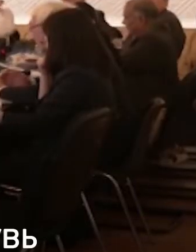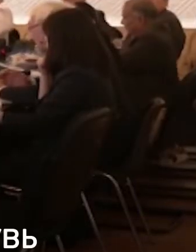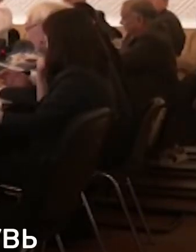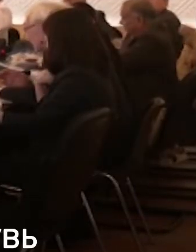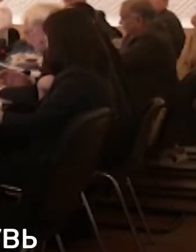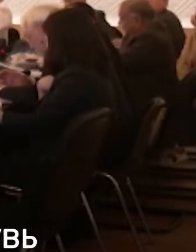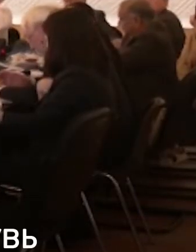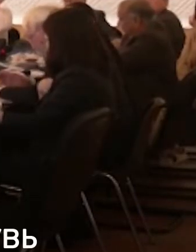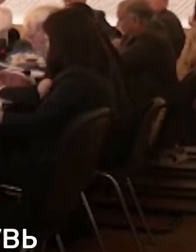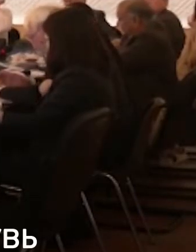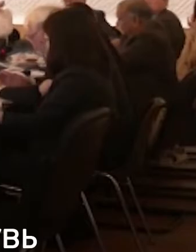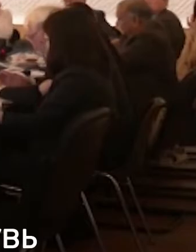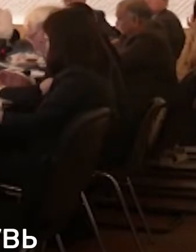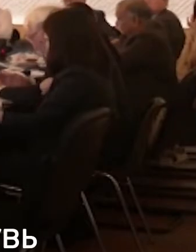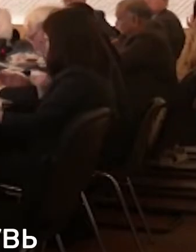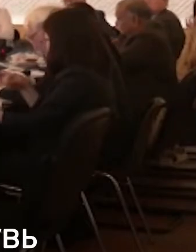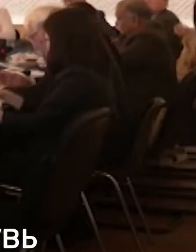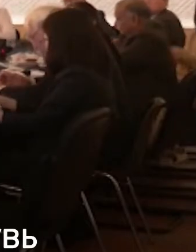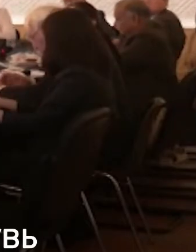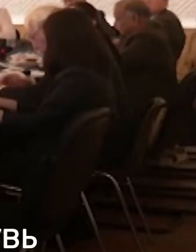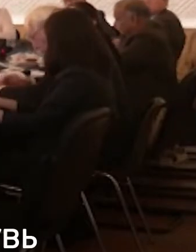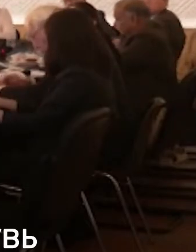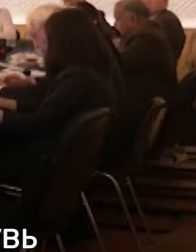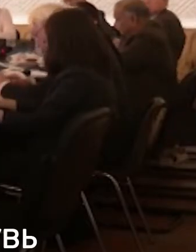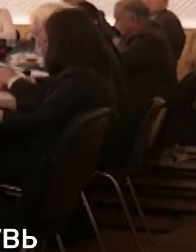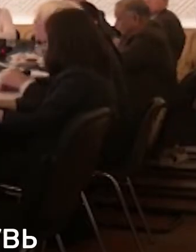нутгийн 76.9% цөлжилтөд нэрвэгдээд байна.